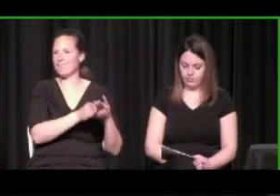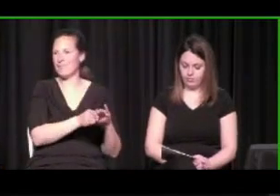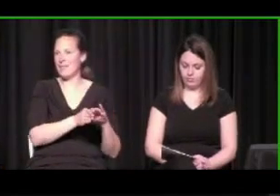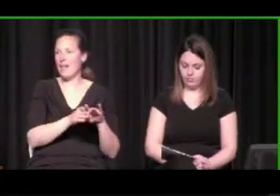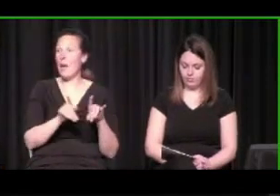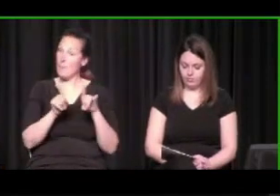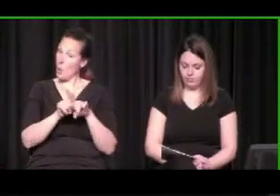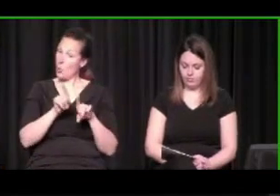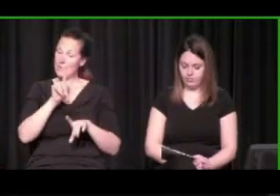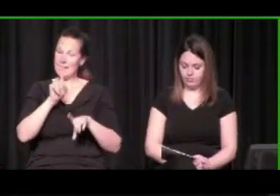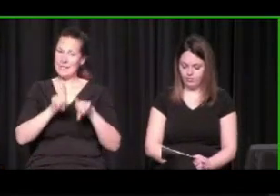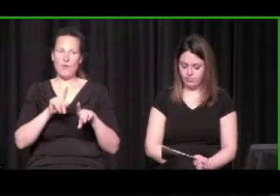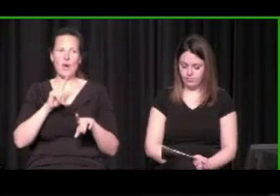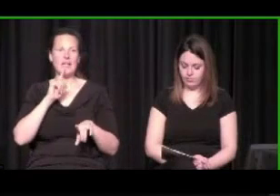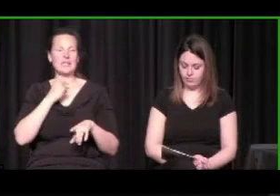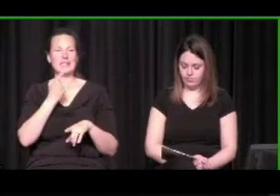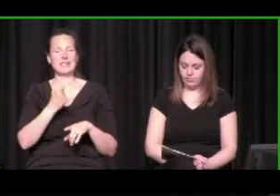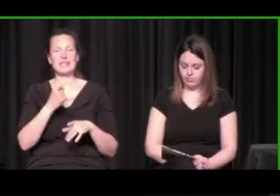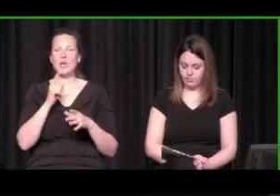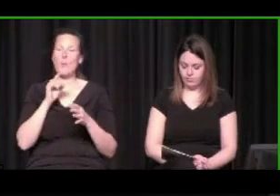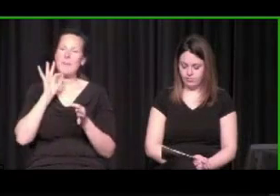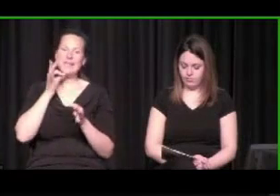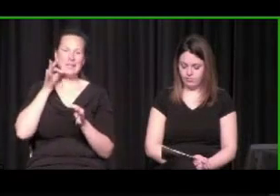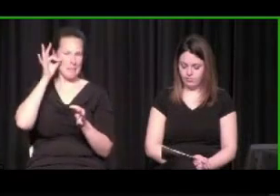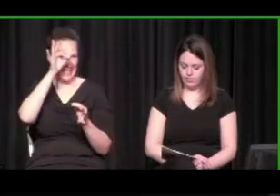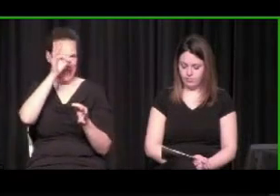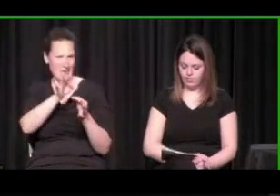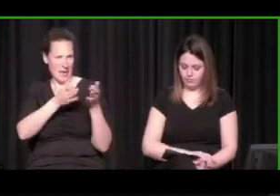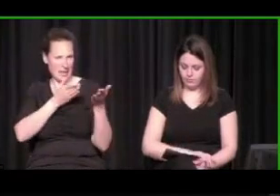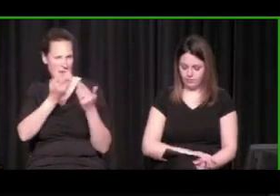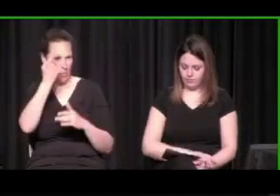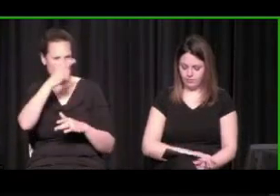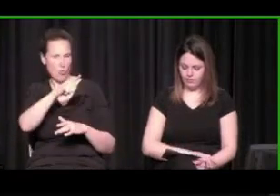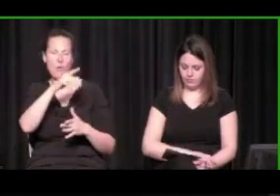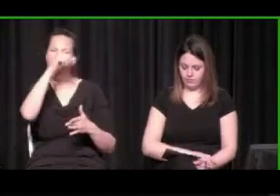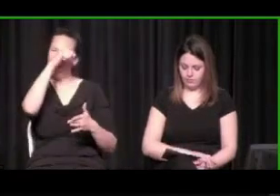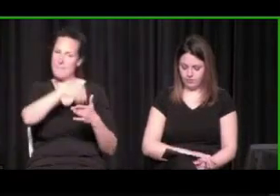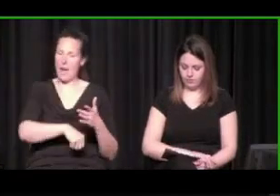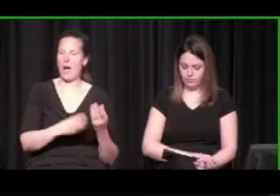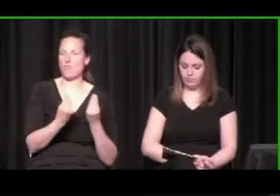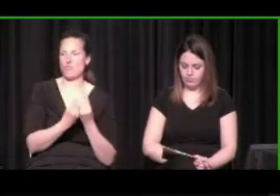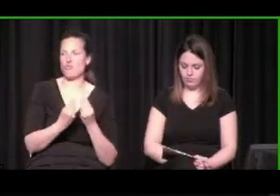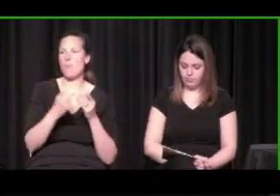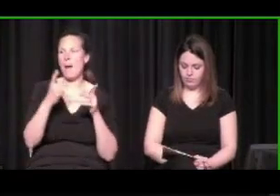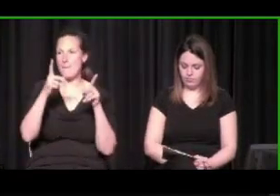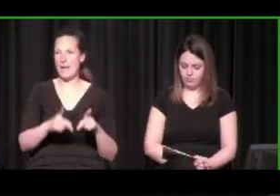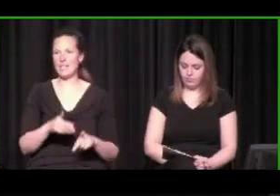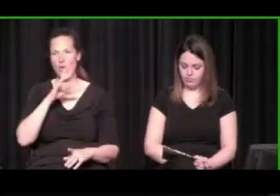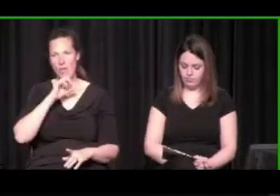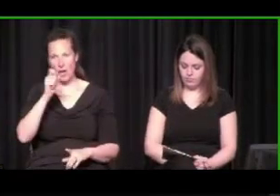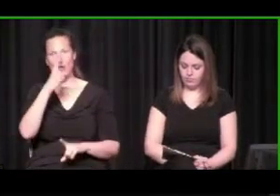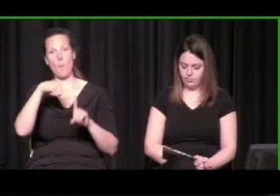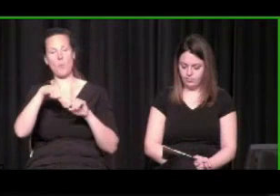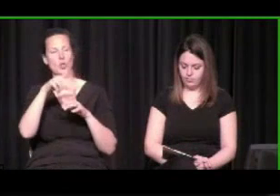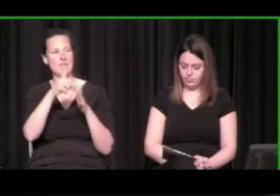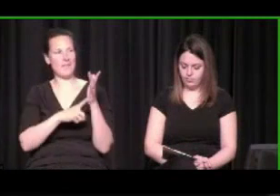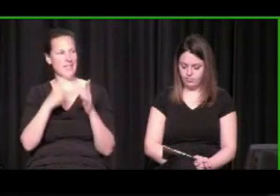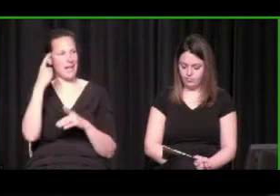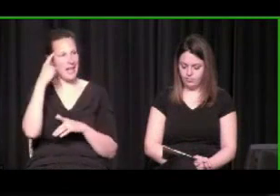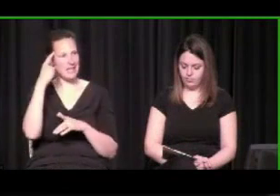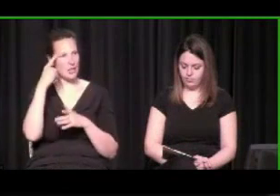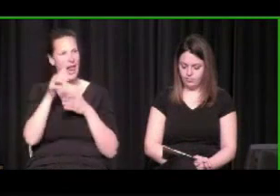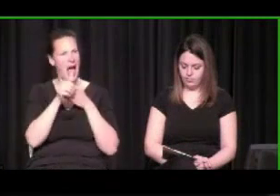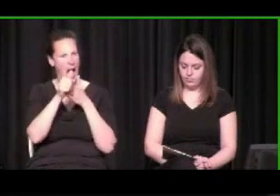encore une fois, quand on dit manque de services spécifiques pour cette clientèle, l'accompagnement des personnes âgées qui ont une déficience intellectuelle est un accompagnement, je dirais,